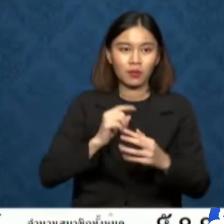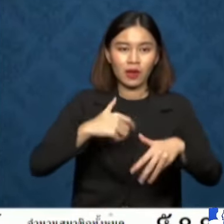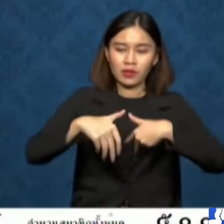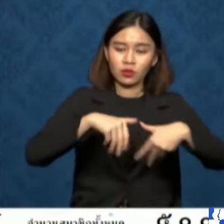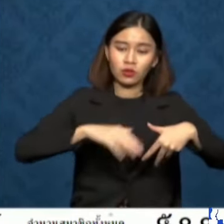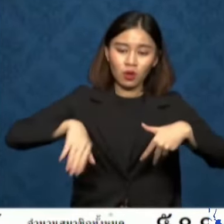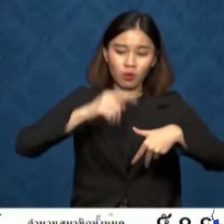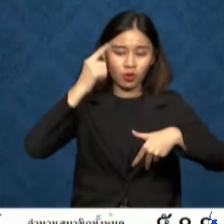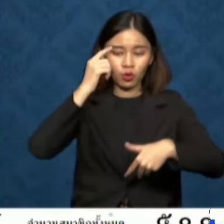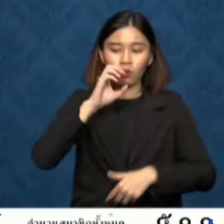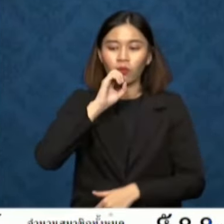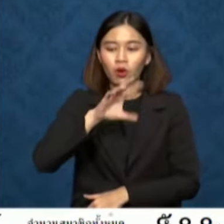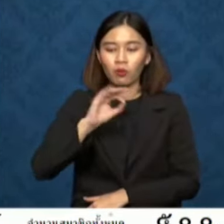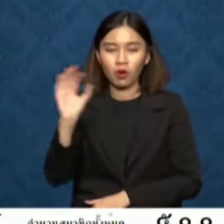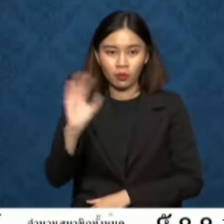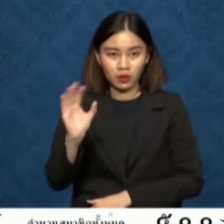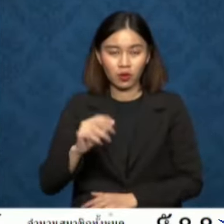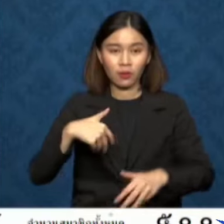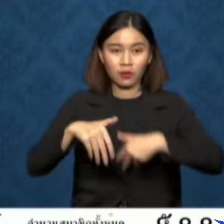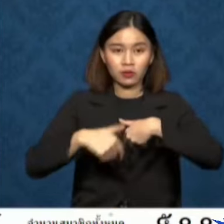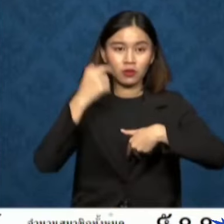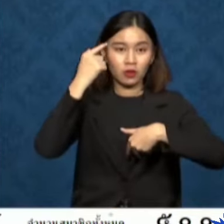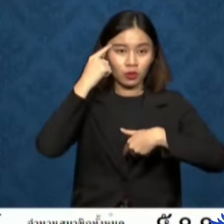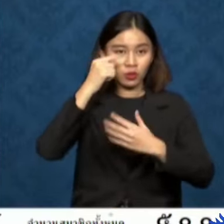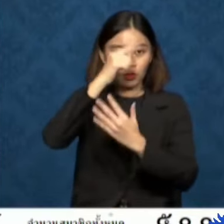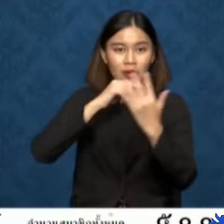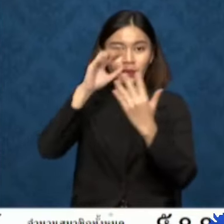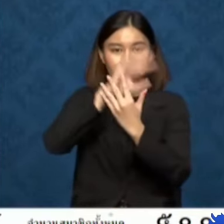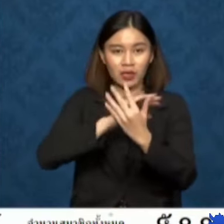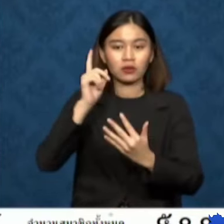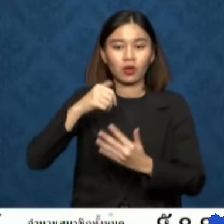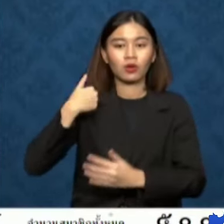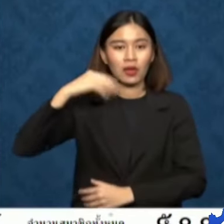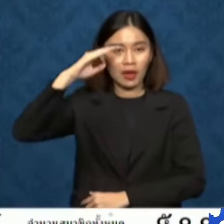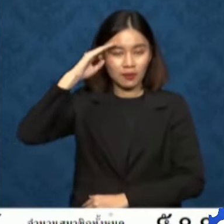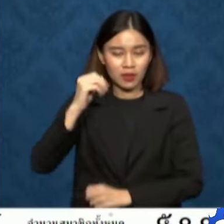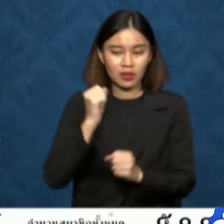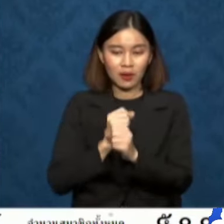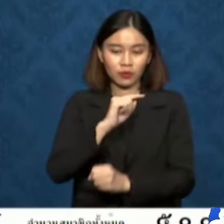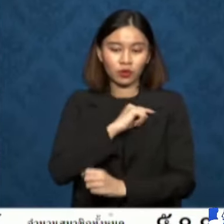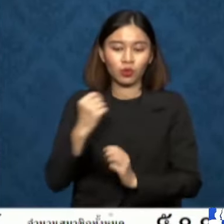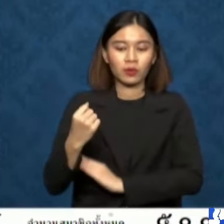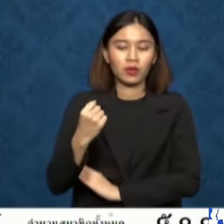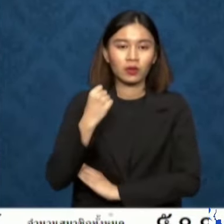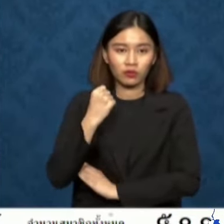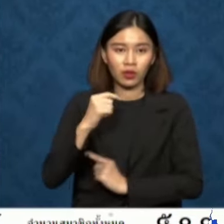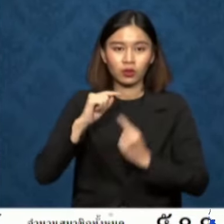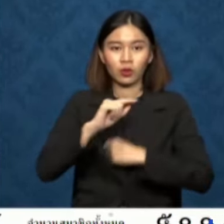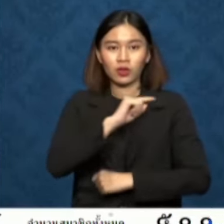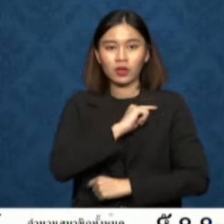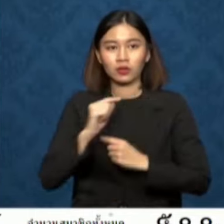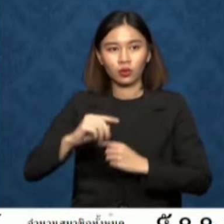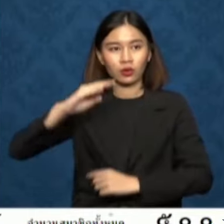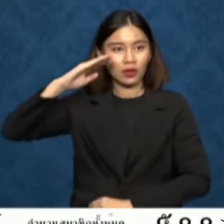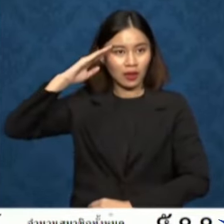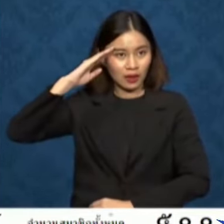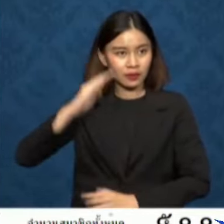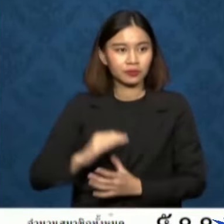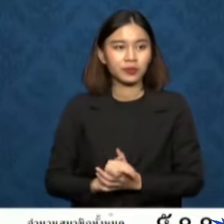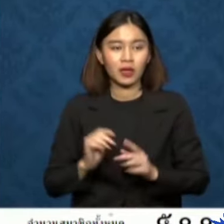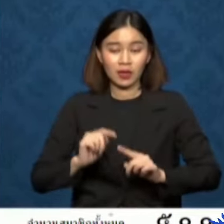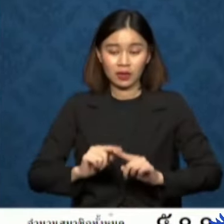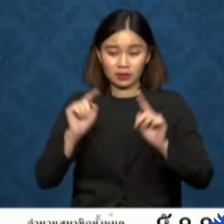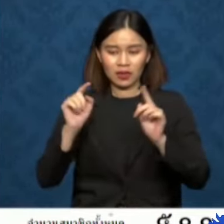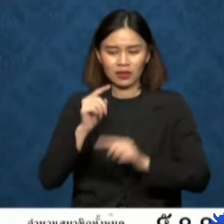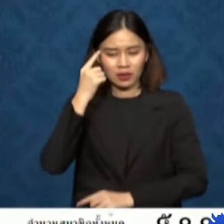เขารู้ครับไม่ต้องมาบอกครับประชาชนเขารู้ว่าประเทศจำเป็นต้องมีพลทหารเพื่อภารกิจด้านความมั่นคงเพื่อภารกิจด้านการทหารแต่